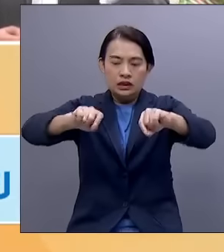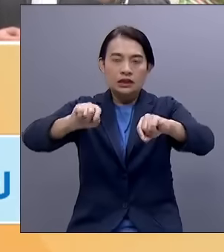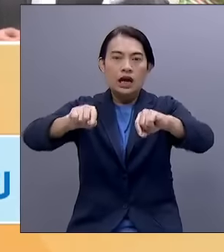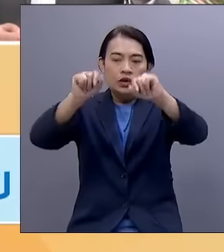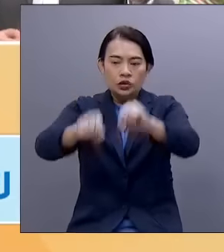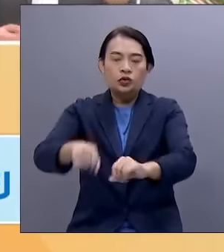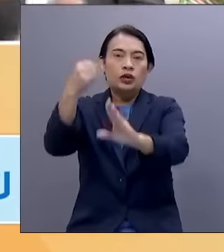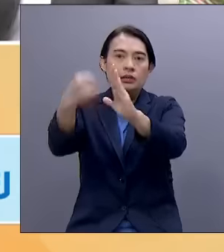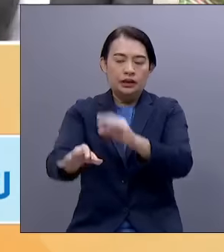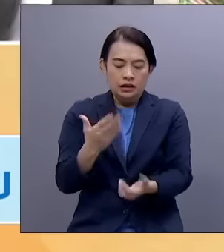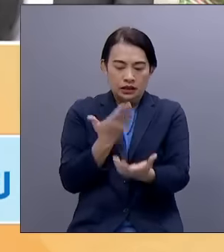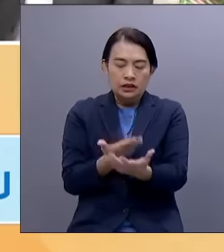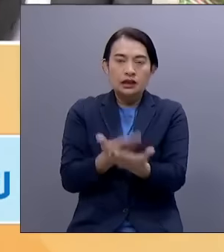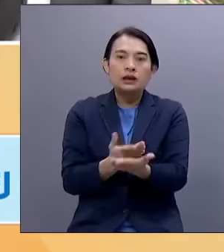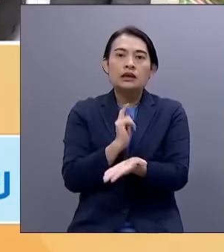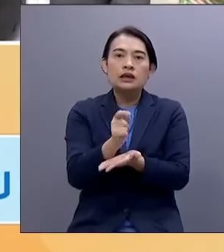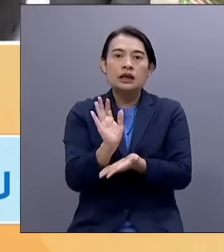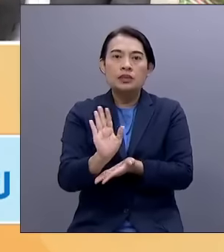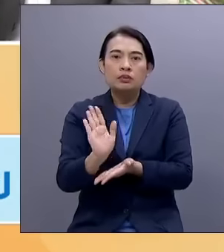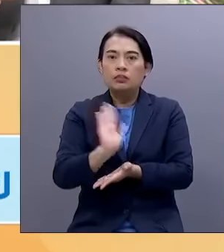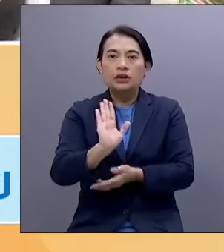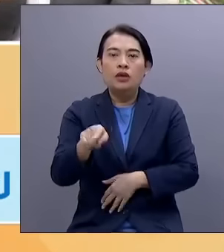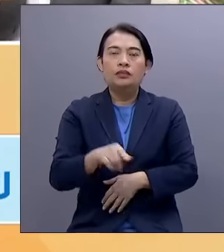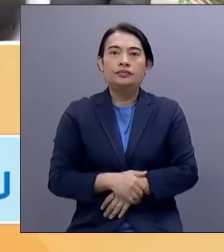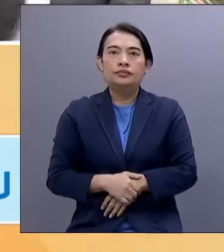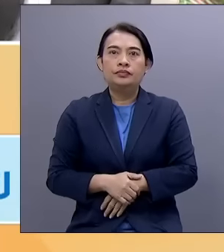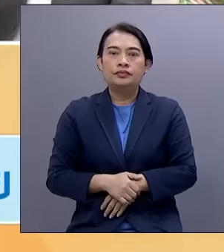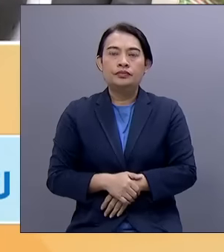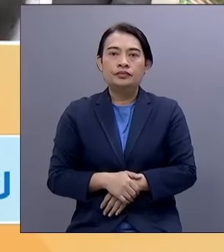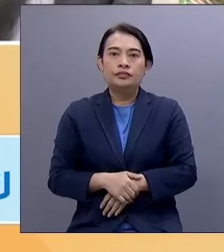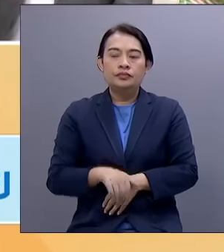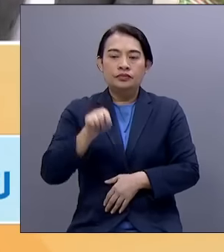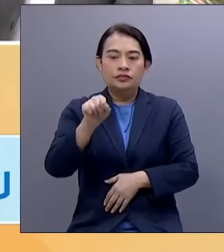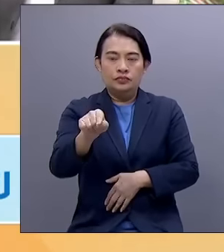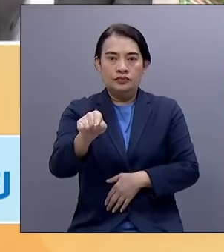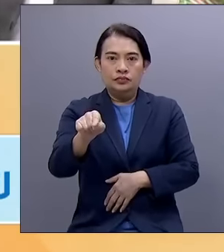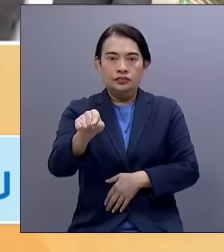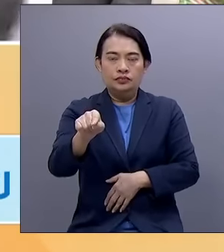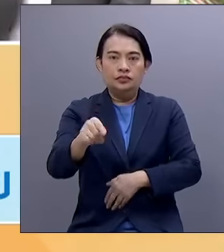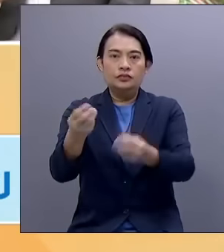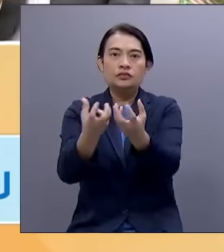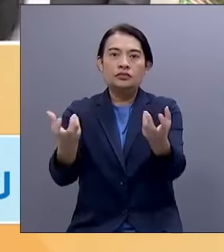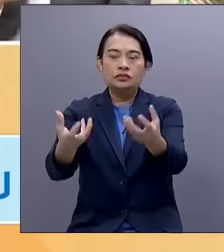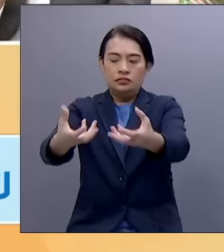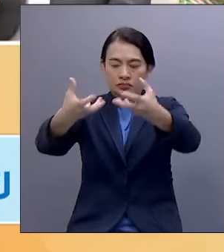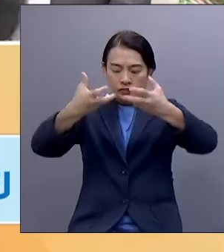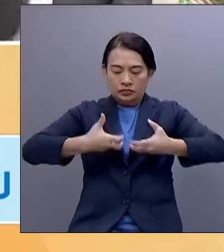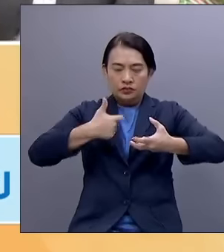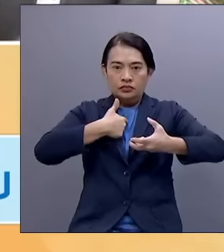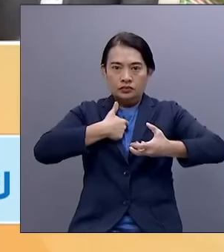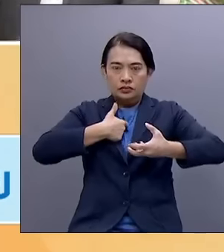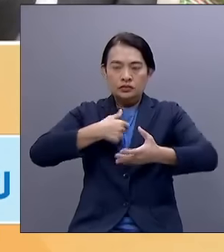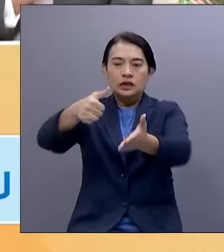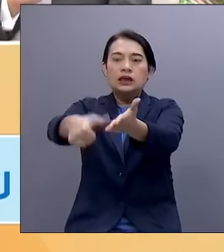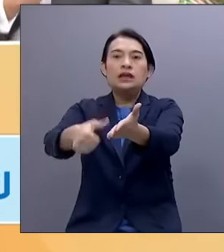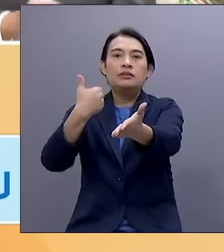จะชำระหนี้ตามสัญญาคือผู้ผู้ขายเนี่ยนะครับมีหนี้ต้องส่งมอบสินค้าอผู้ซื้อก็มีหนี้คือ